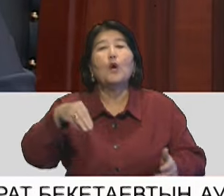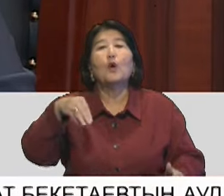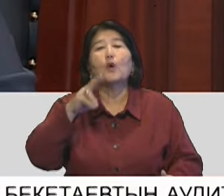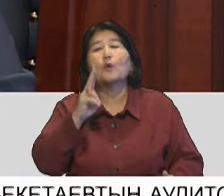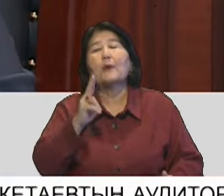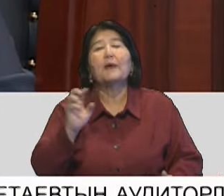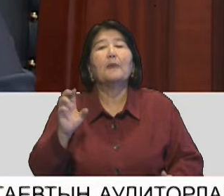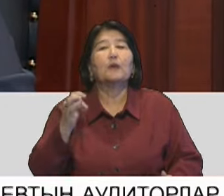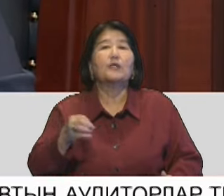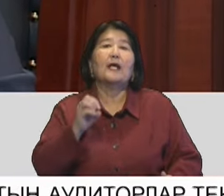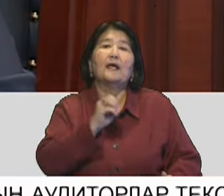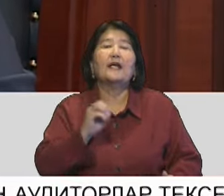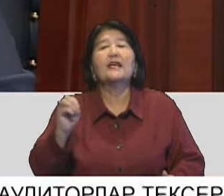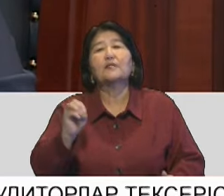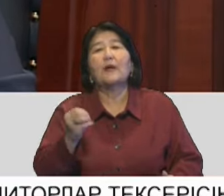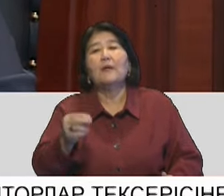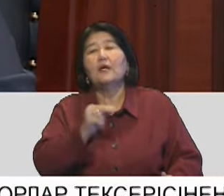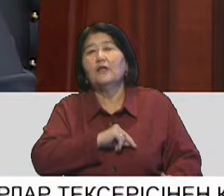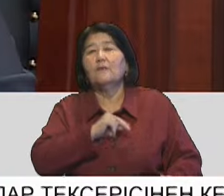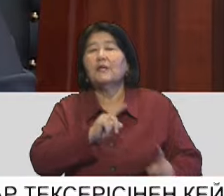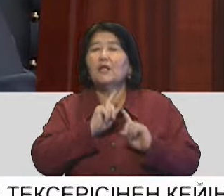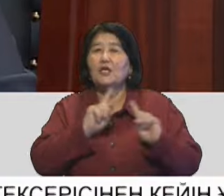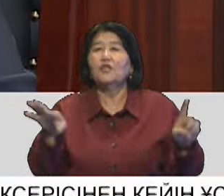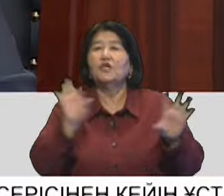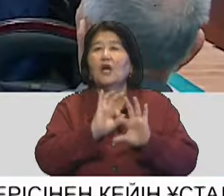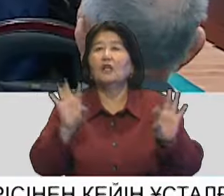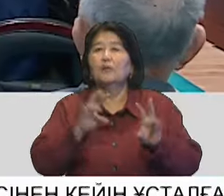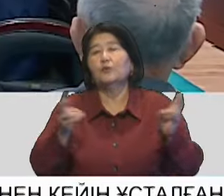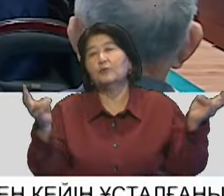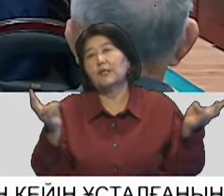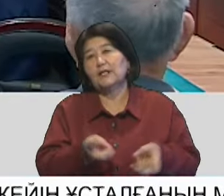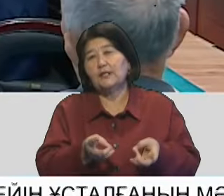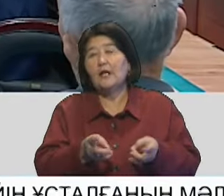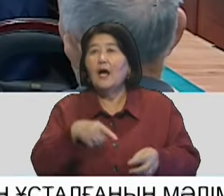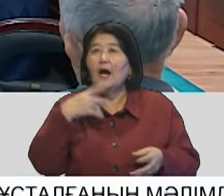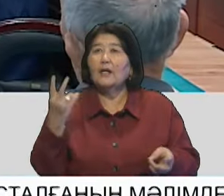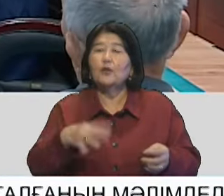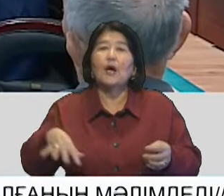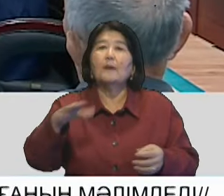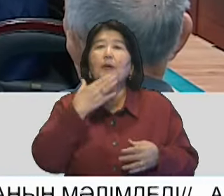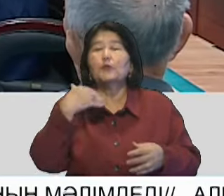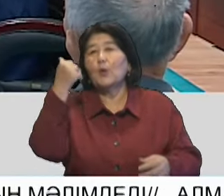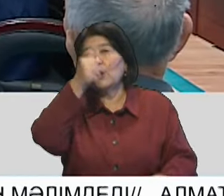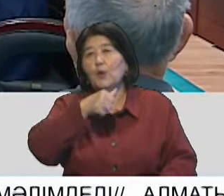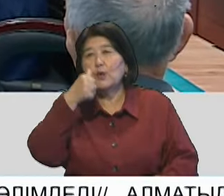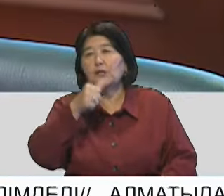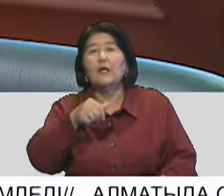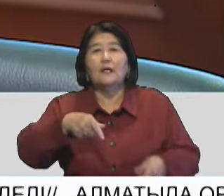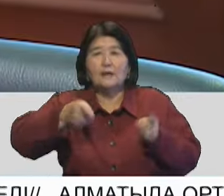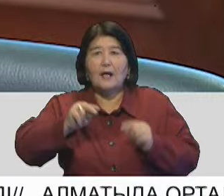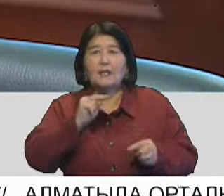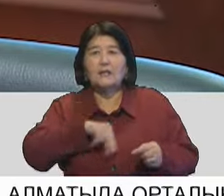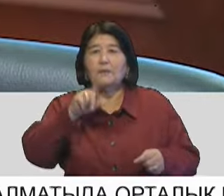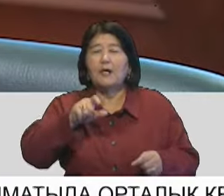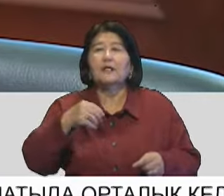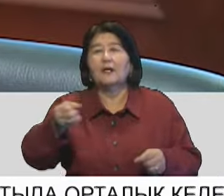Бәкірұлы мен Керімхан Егізбайұлының еңбектерін ерекше атап өтуіміз қажет. Айта кету керек, аймақта соңғы жылдары нағыз еңбек адамдары мен